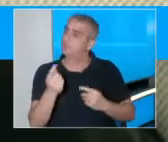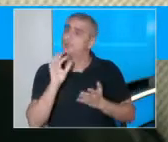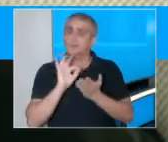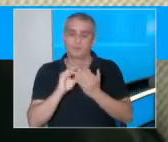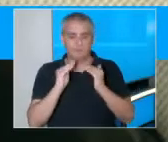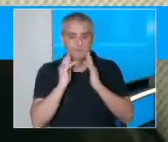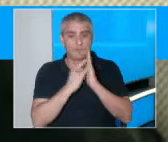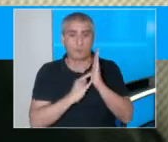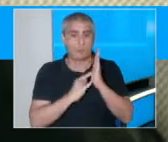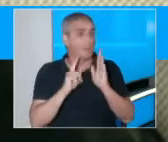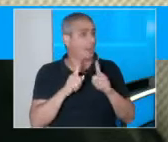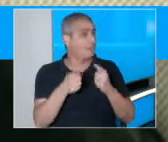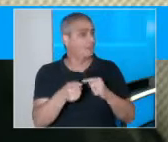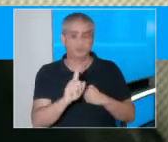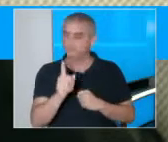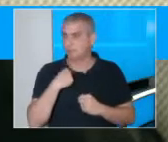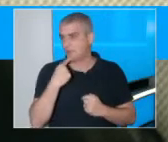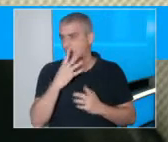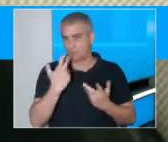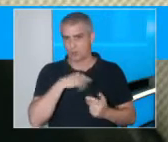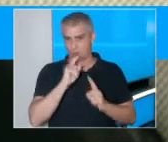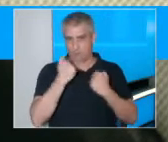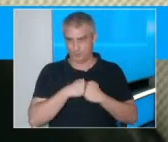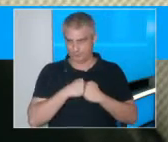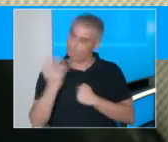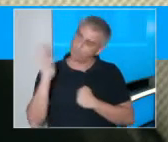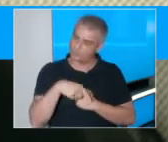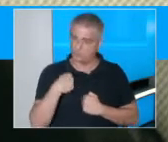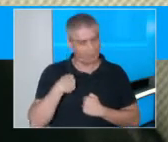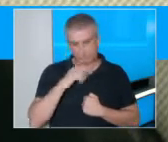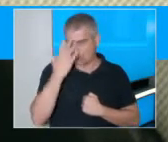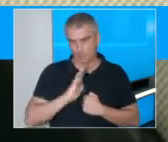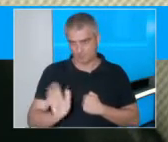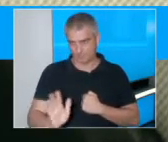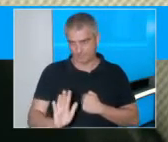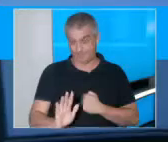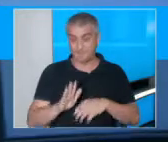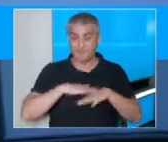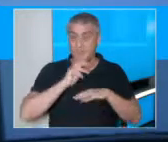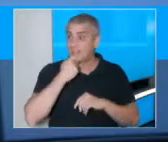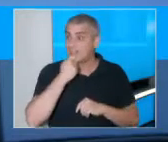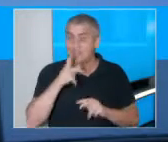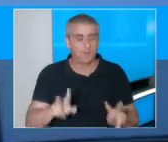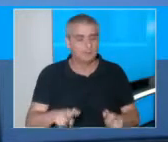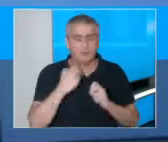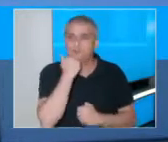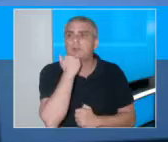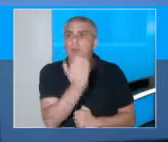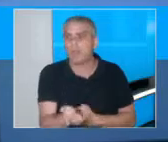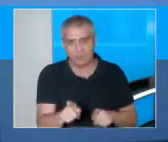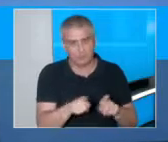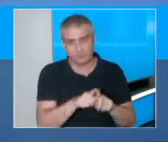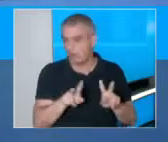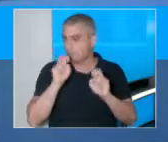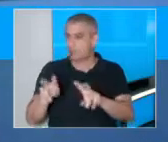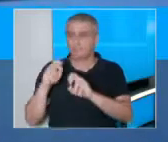לפי חוקים. אולי גם במקרה הזה. אבל אני אגיד לך מה קורה פה. בוא, אנחנו גם לא תמימים. האתיקה הזו תנוצה לרעה, כמו שהם